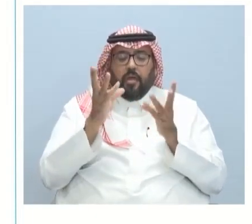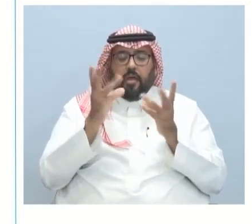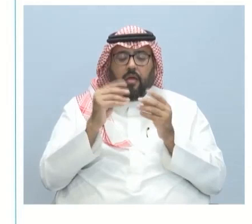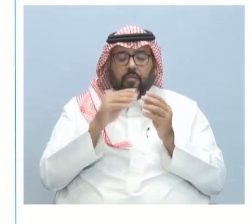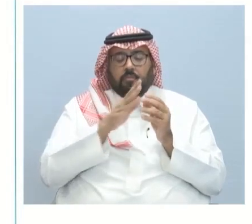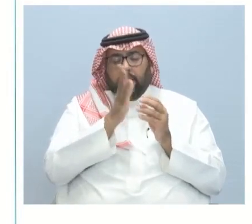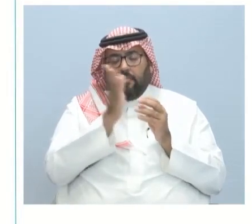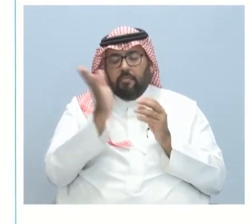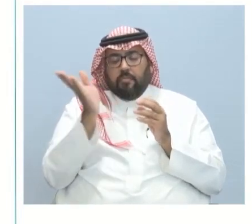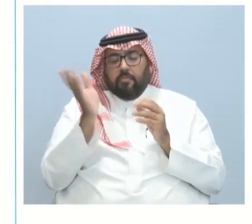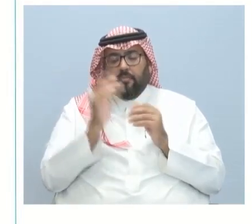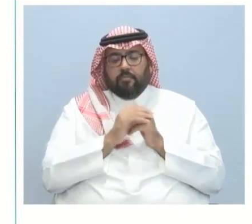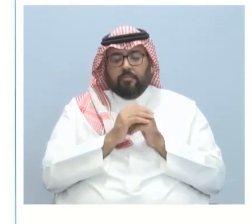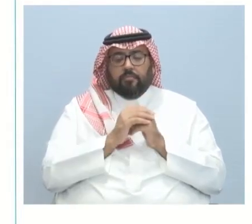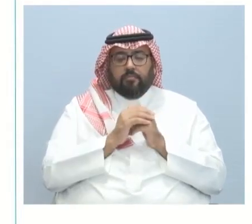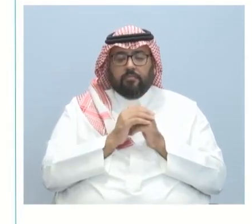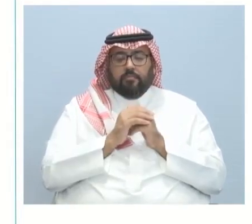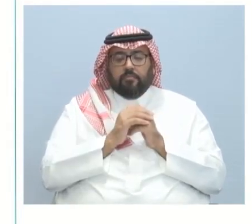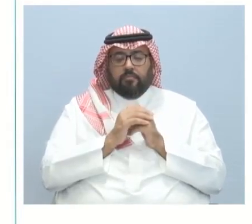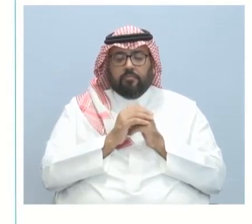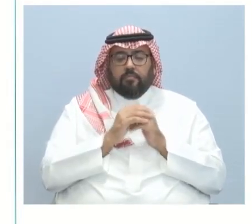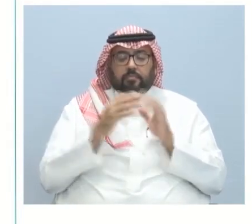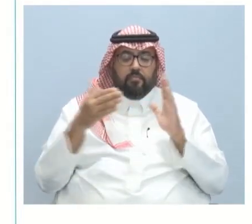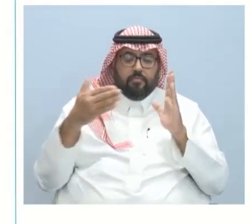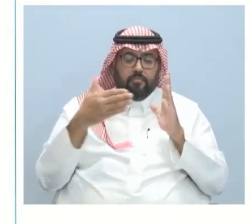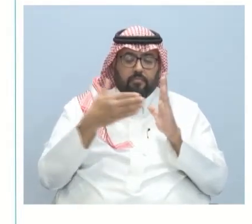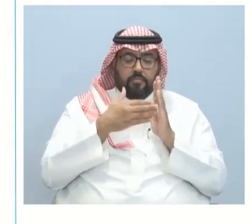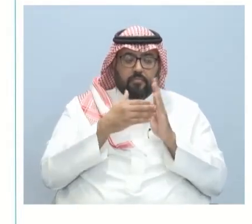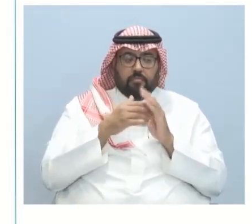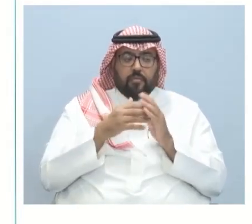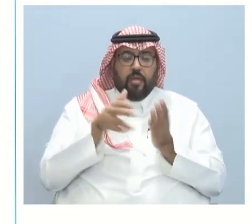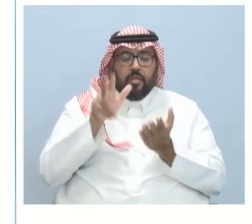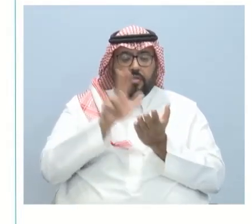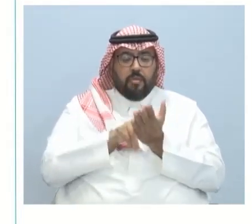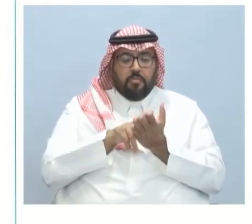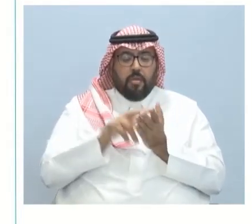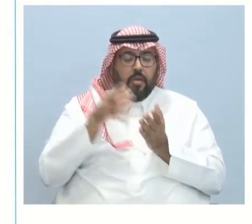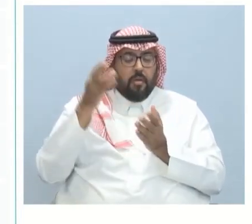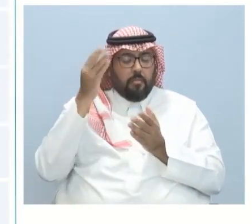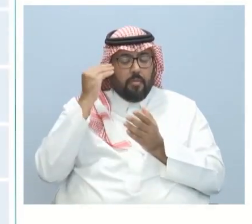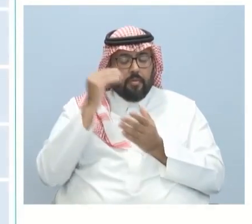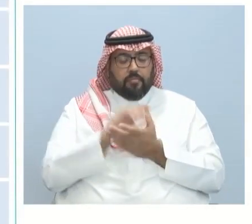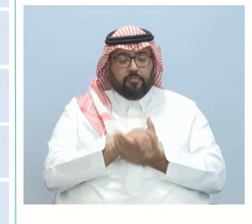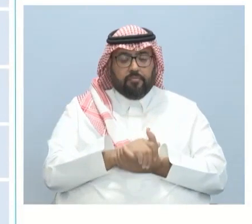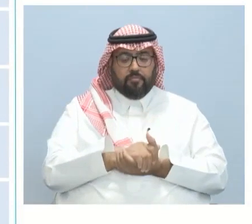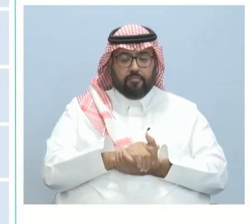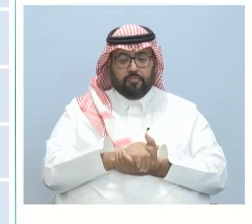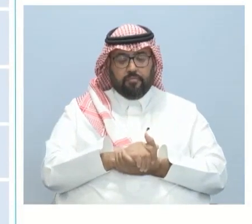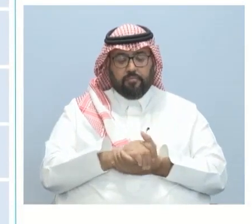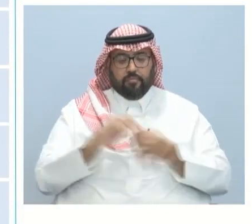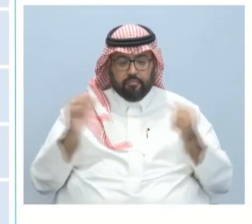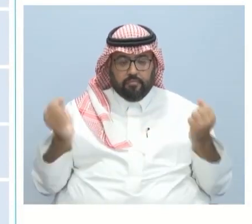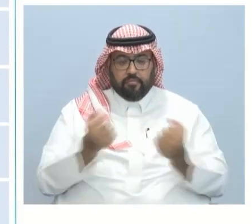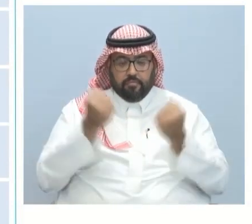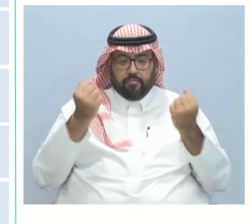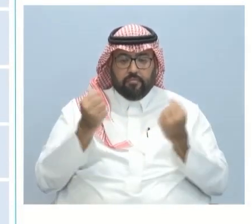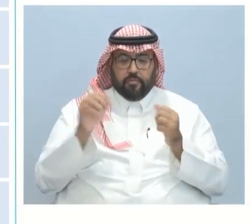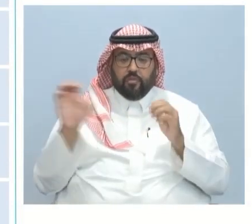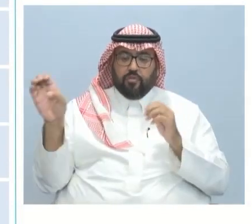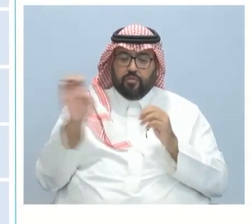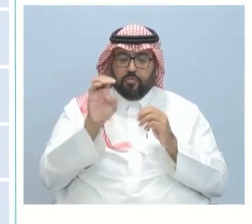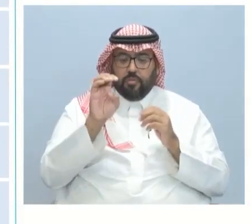انعطاف الروبوت وصلنا الى جزء لنطبق معا تدريب الاول حدد الجمله